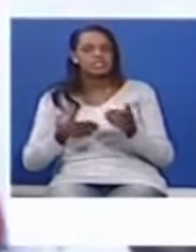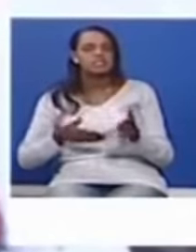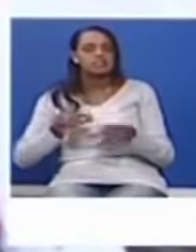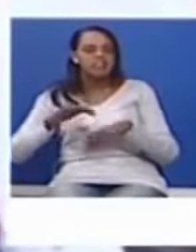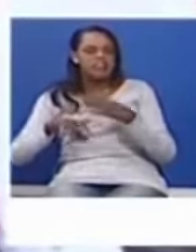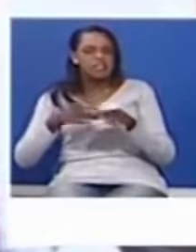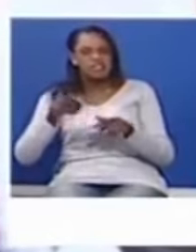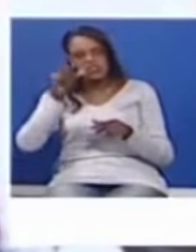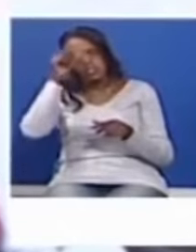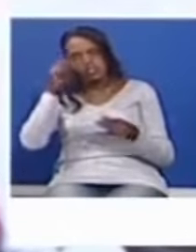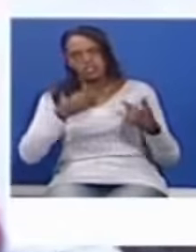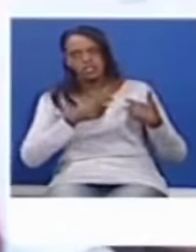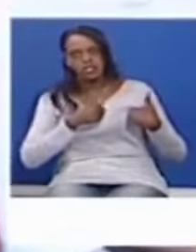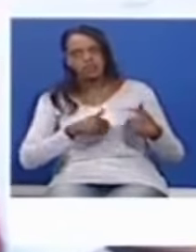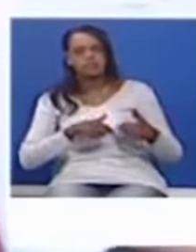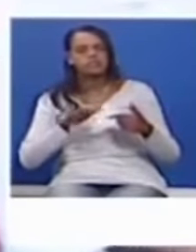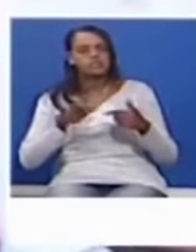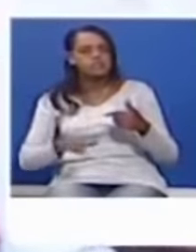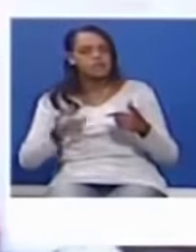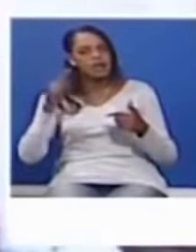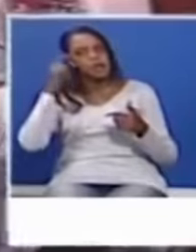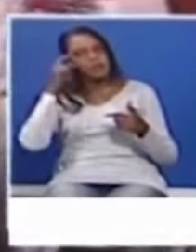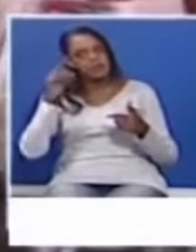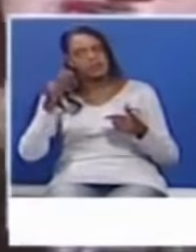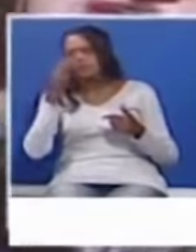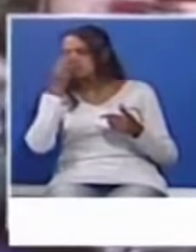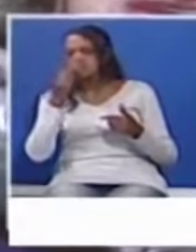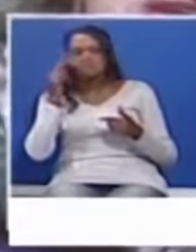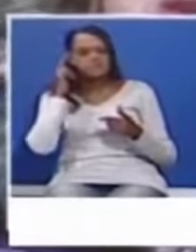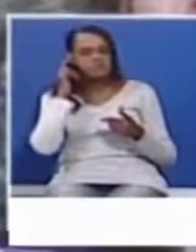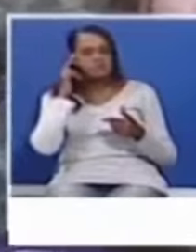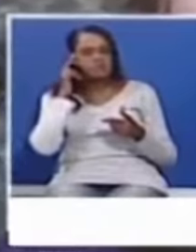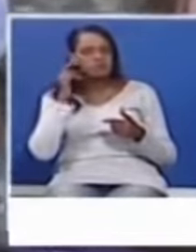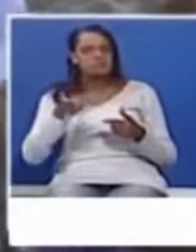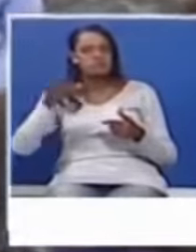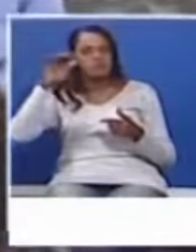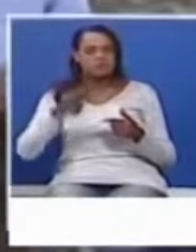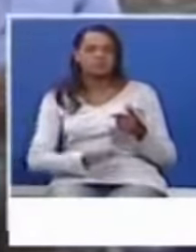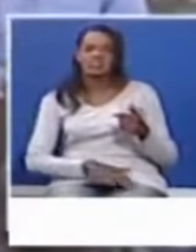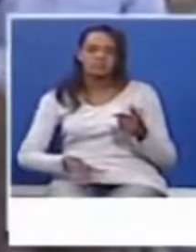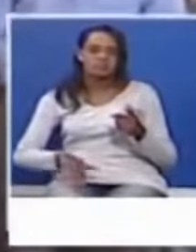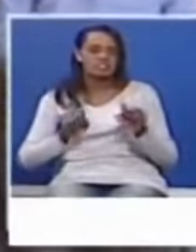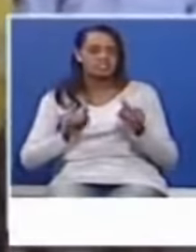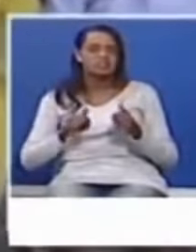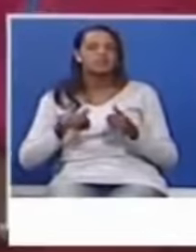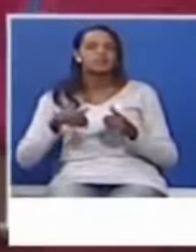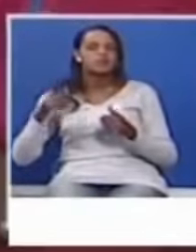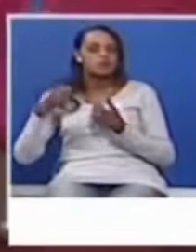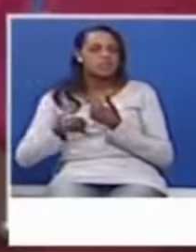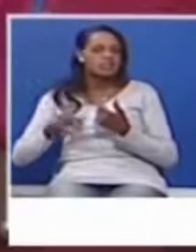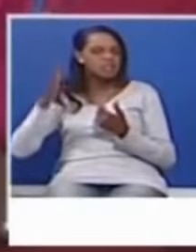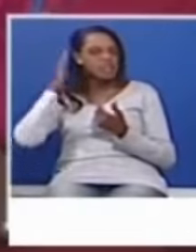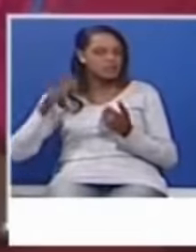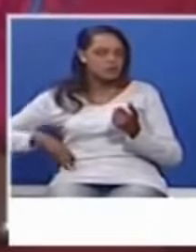ዝተሓላለኸ ፀገማት ልቢ ዝሕታለ ምዕባለ ኣእምሮ ዕሮትን ምፅማምን ዘይንቡር ምዕባለ ዓፅምቲ ምጉዳእ ፀላም ከብድን